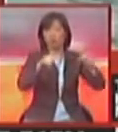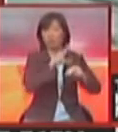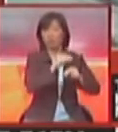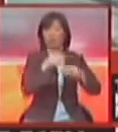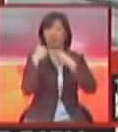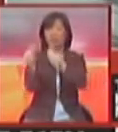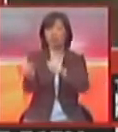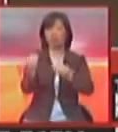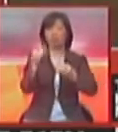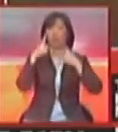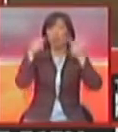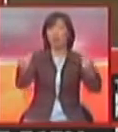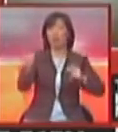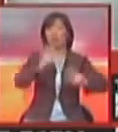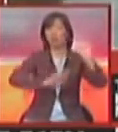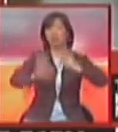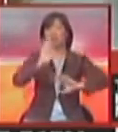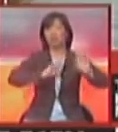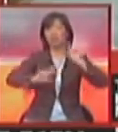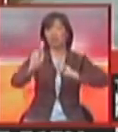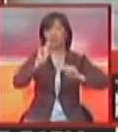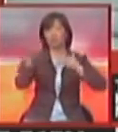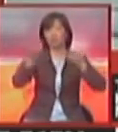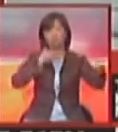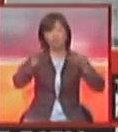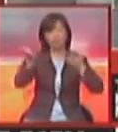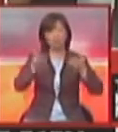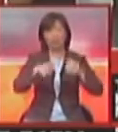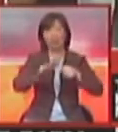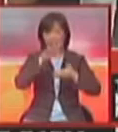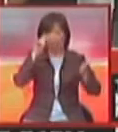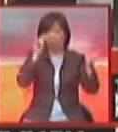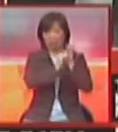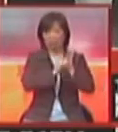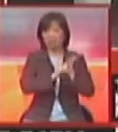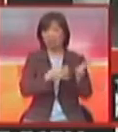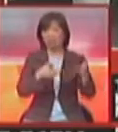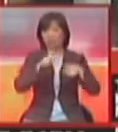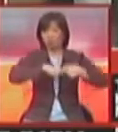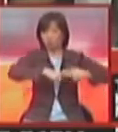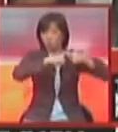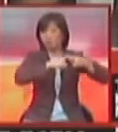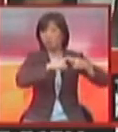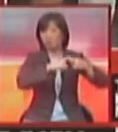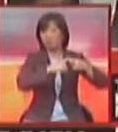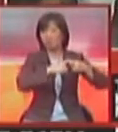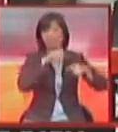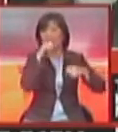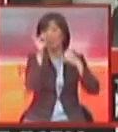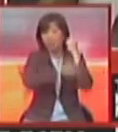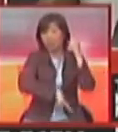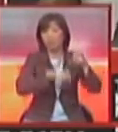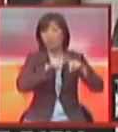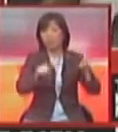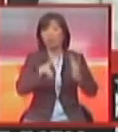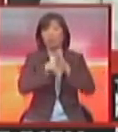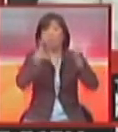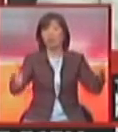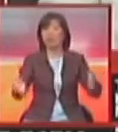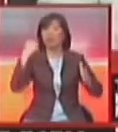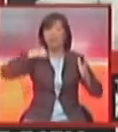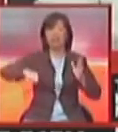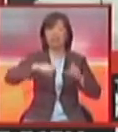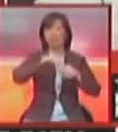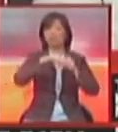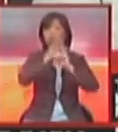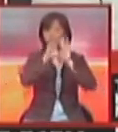public service. Kaya yung suspension na yan, hindi lang yan penalty. Yan ay isang malaking labag sa saligang batas. So